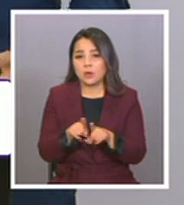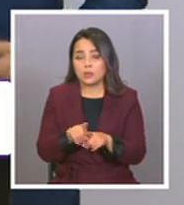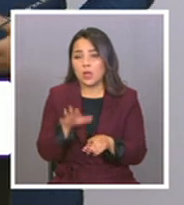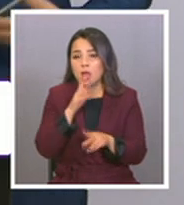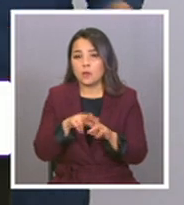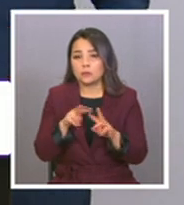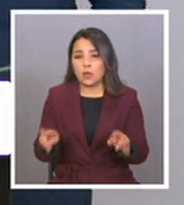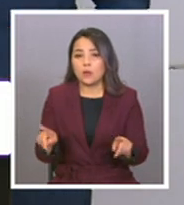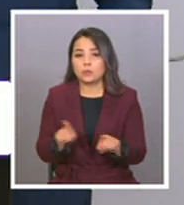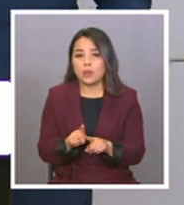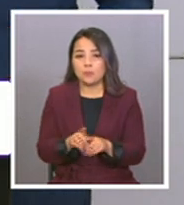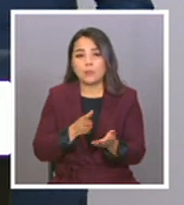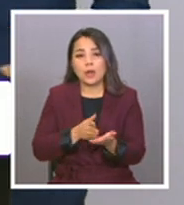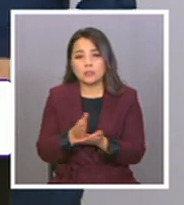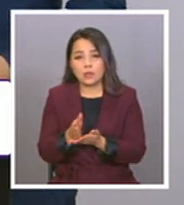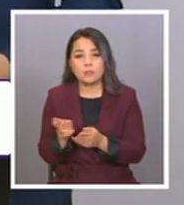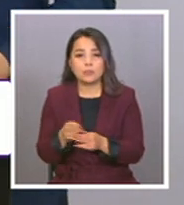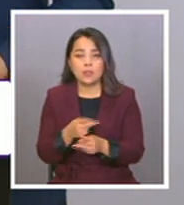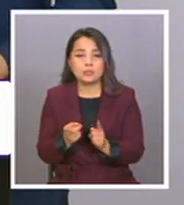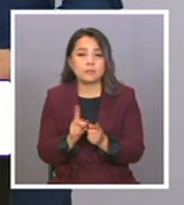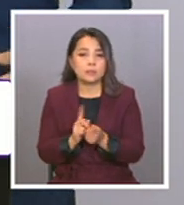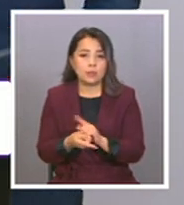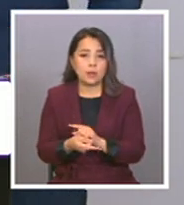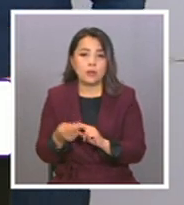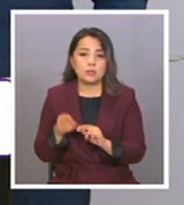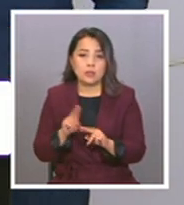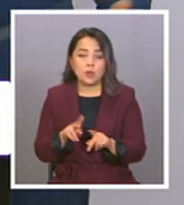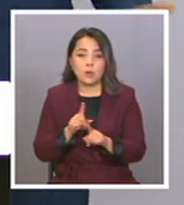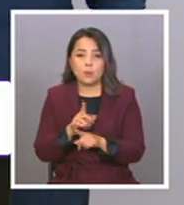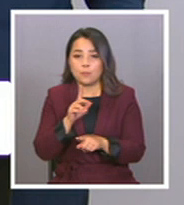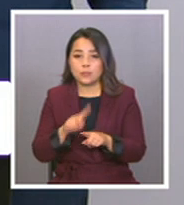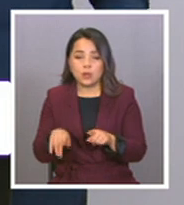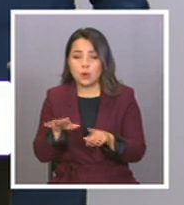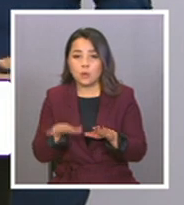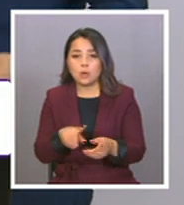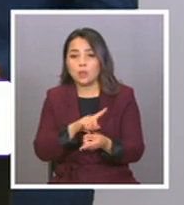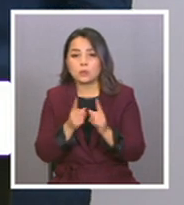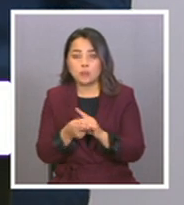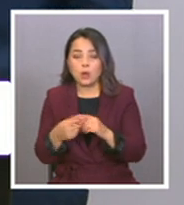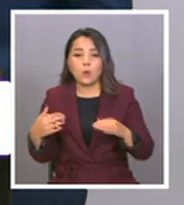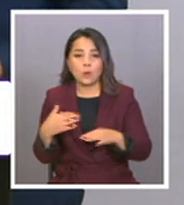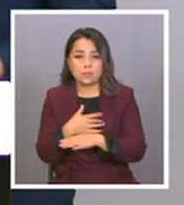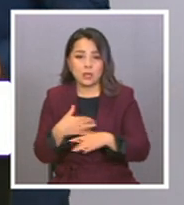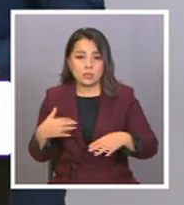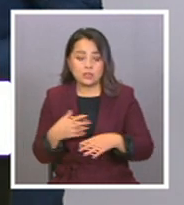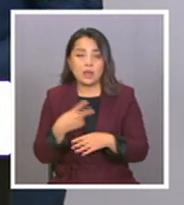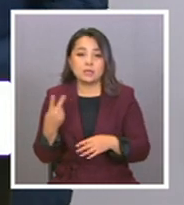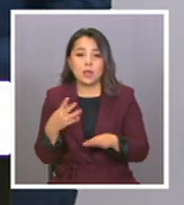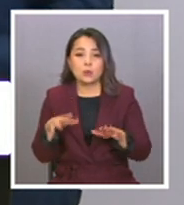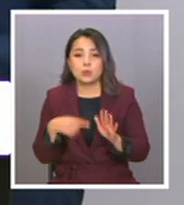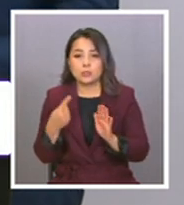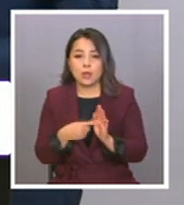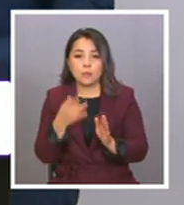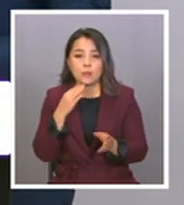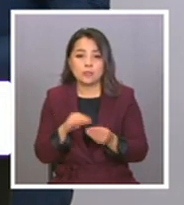аралығында бағытын өзгертпей, бірдей орын ауыстыратын қозғалыс. Екінші сұрақ. Бір қалыпсыз